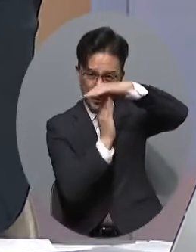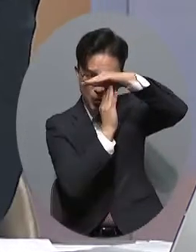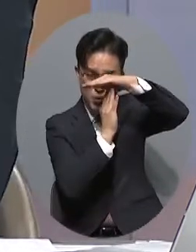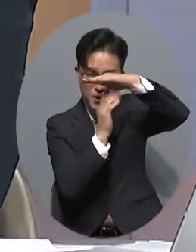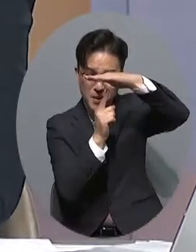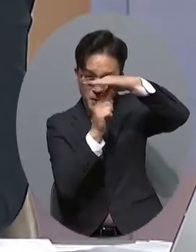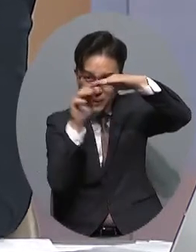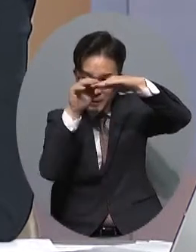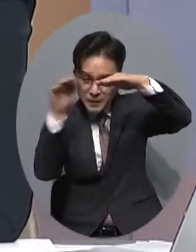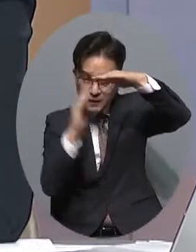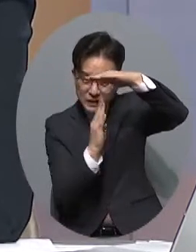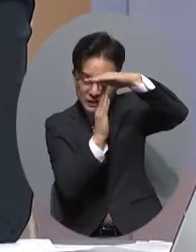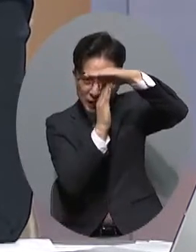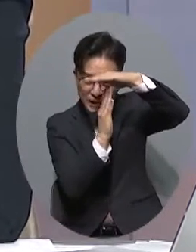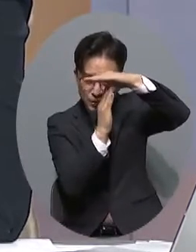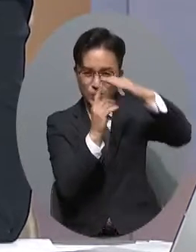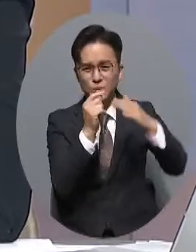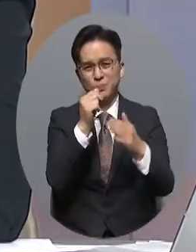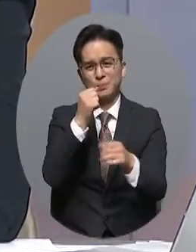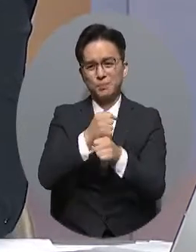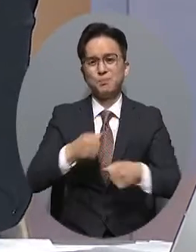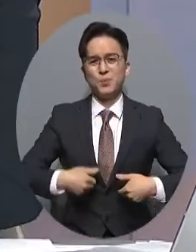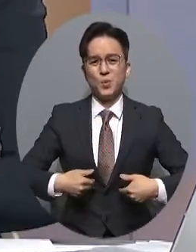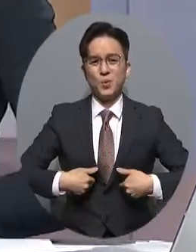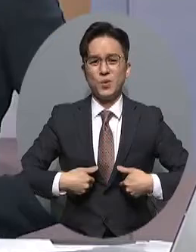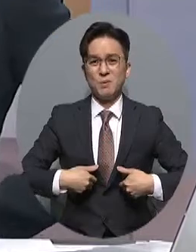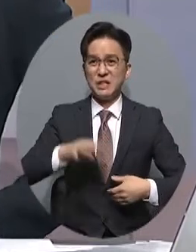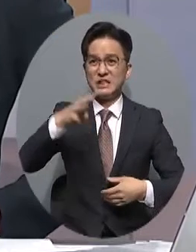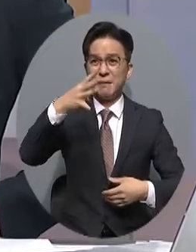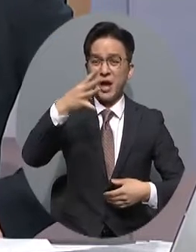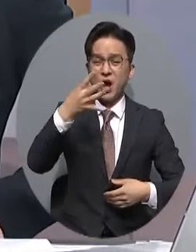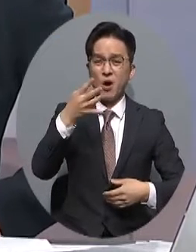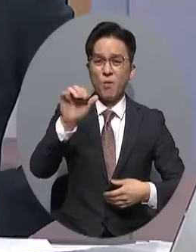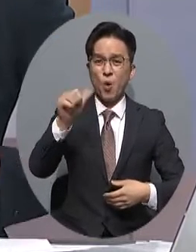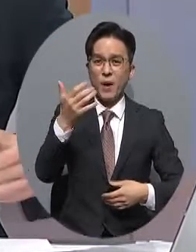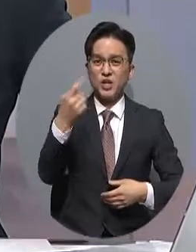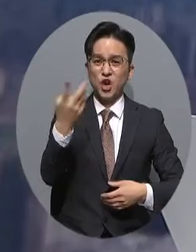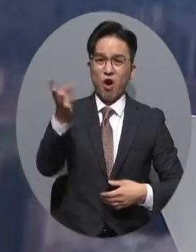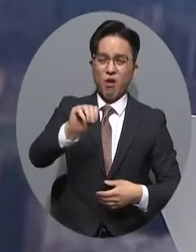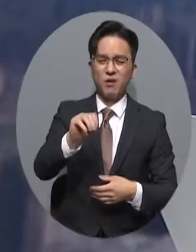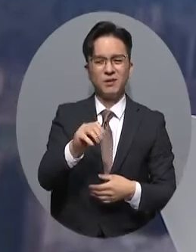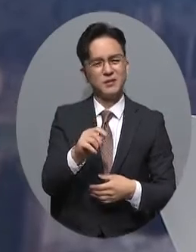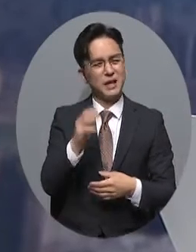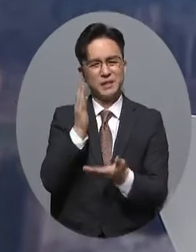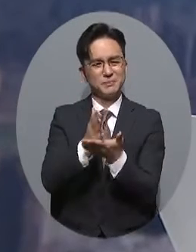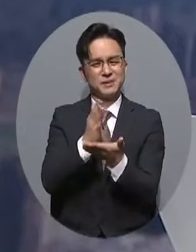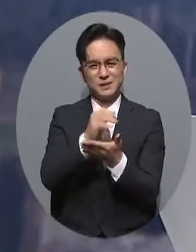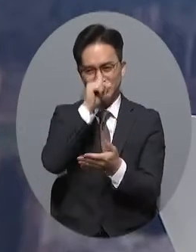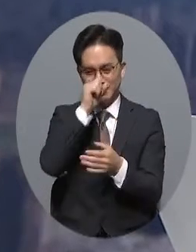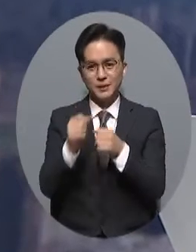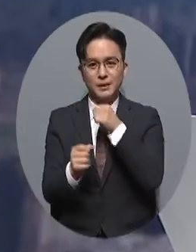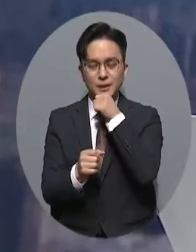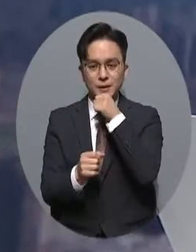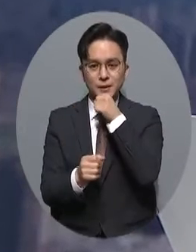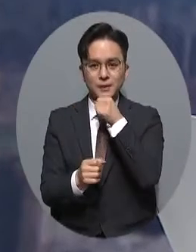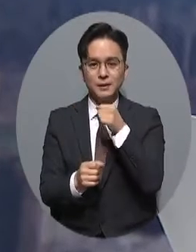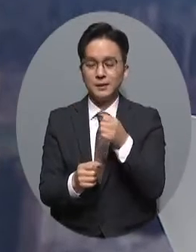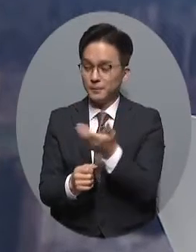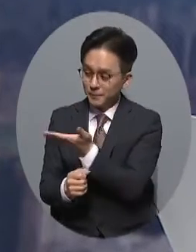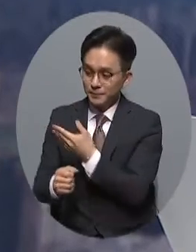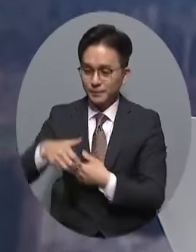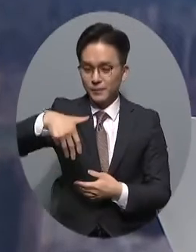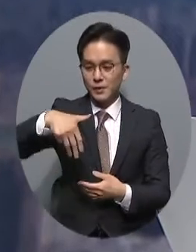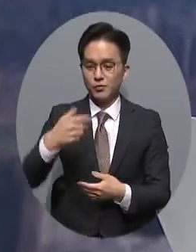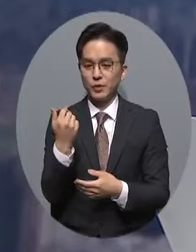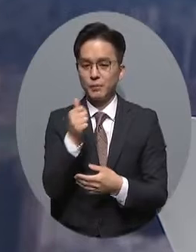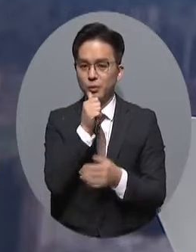노란 공통법 위원소지가 있다라는 입장이에요 그렇습니다 근본적으로 봤을 때의 헌법상의 자본주의의 어떤 핵심적인 원칙인